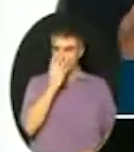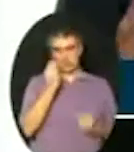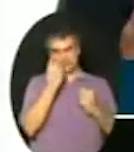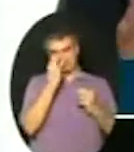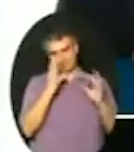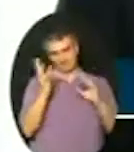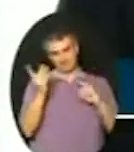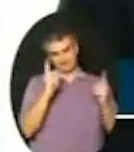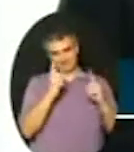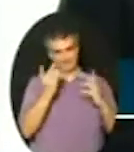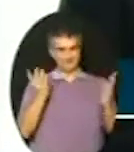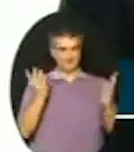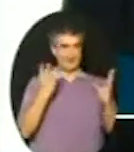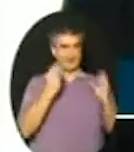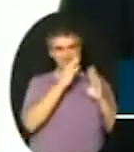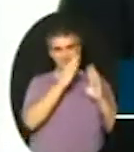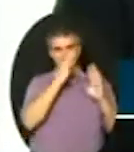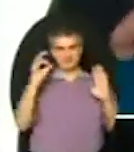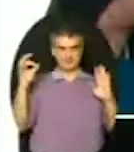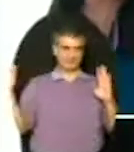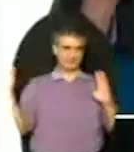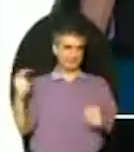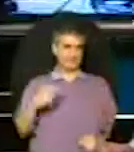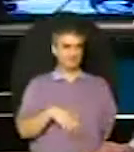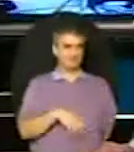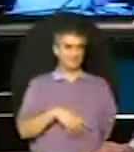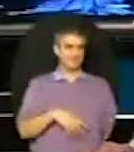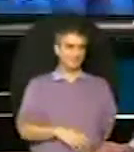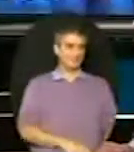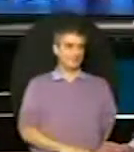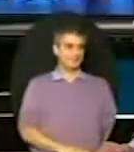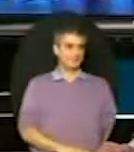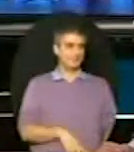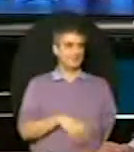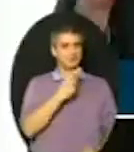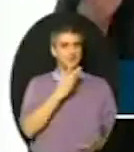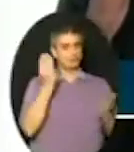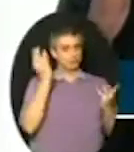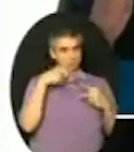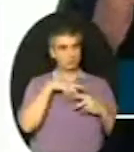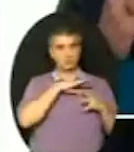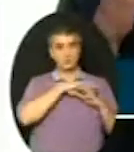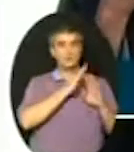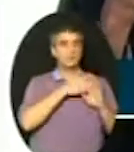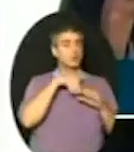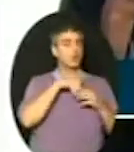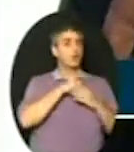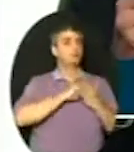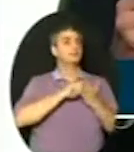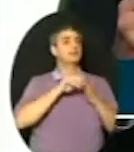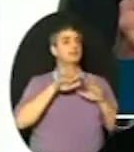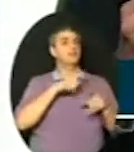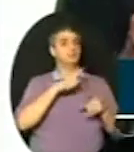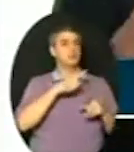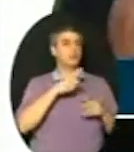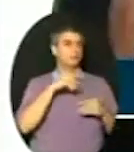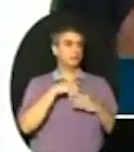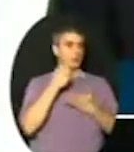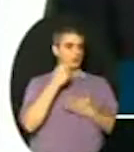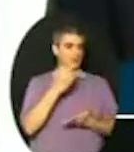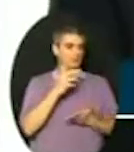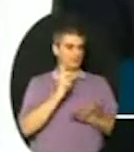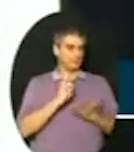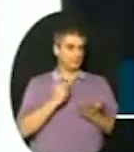חברים? לא, זה הרבה אפסים, דרך שלושה אפסים. שאושרו במסגרת כל משרדי הממשלה, במסגרת תקציב המדינה.